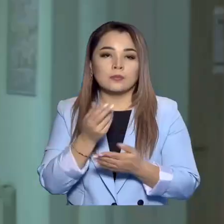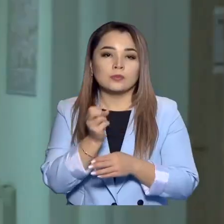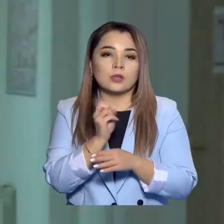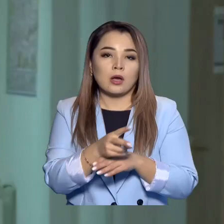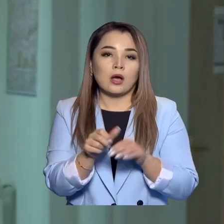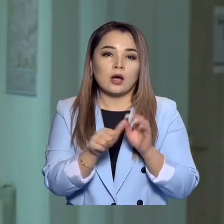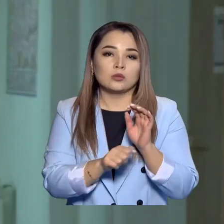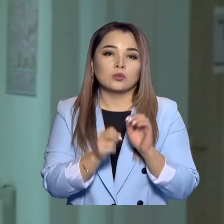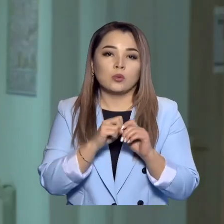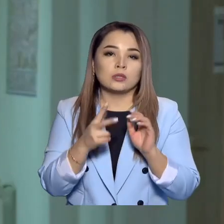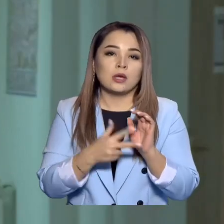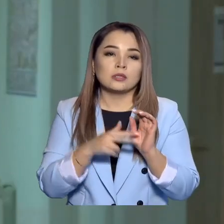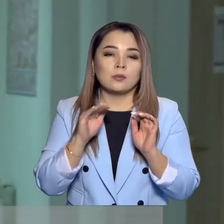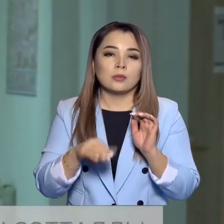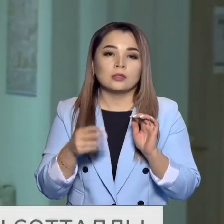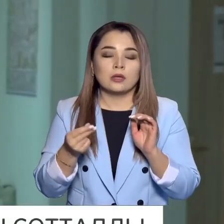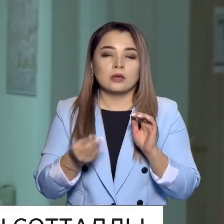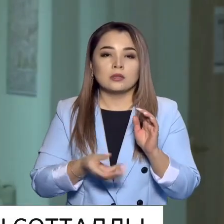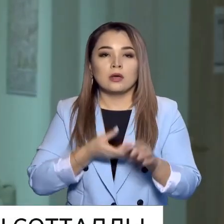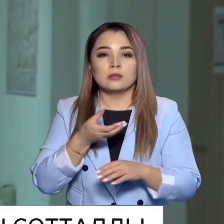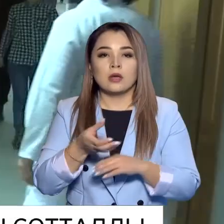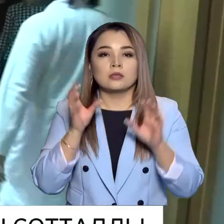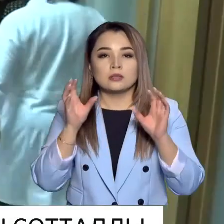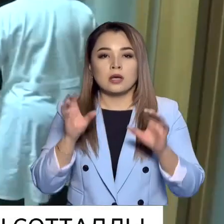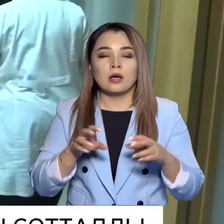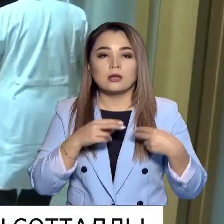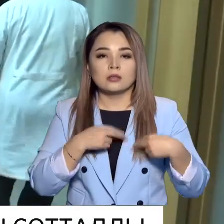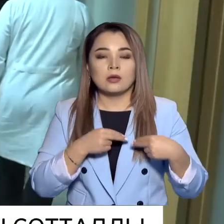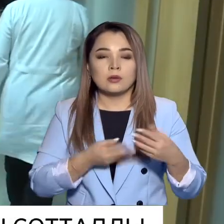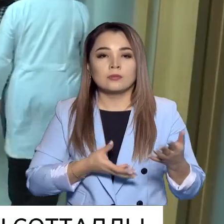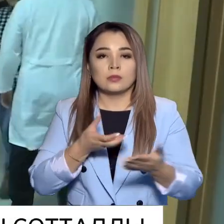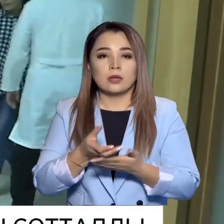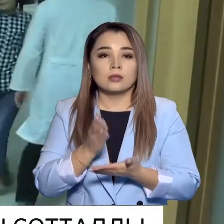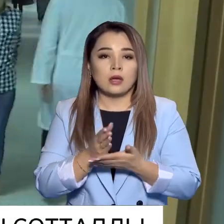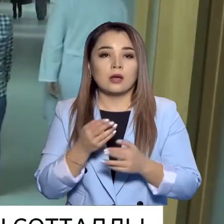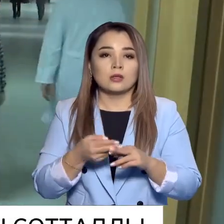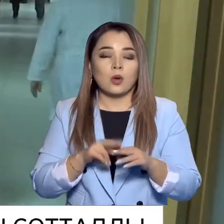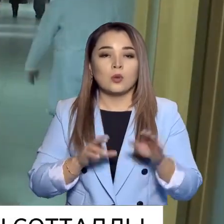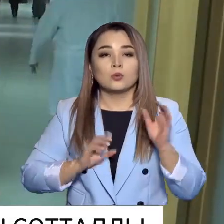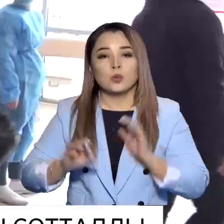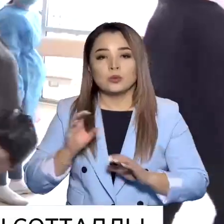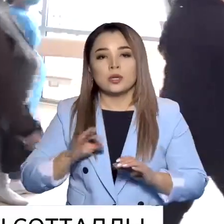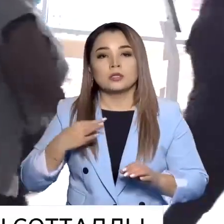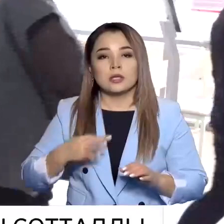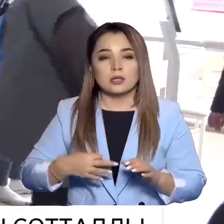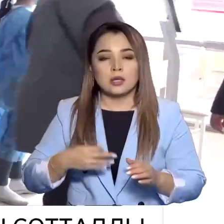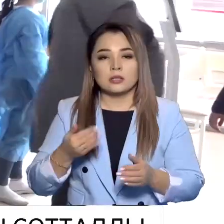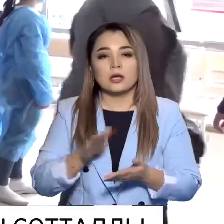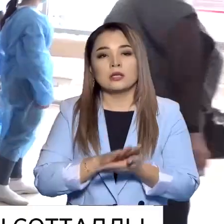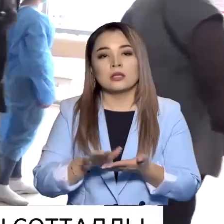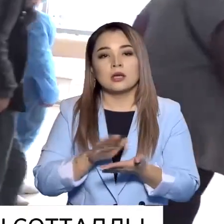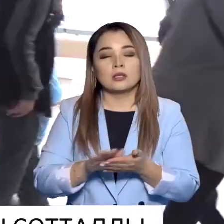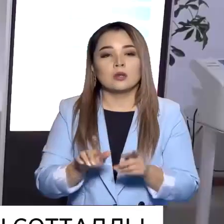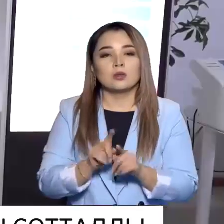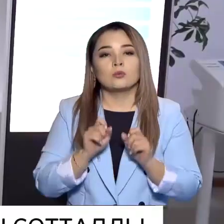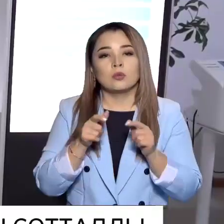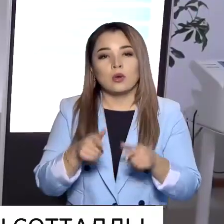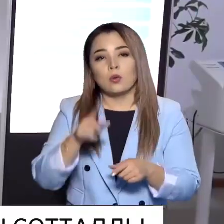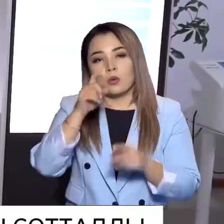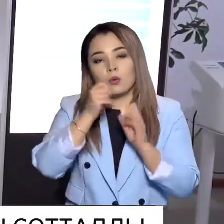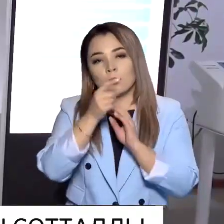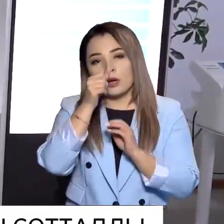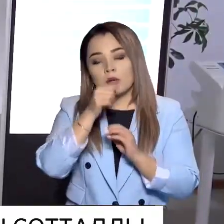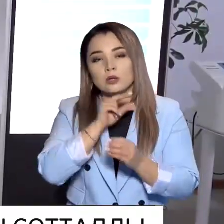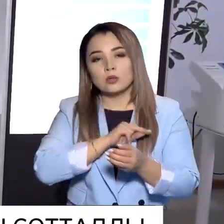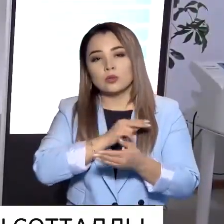адамға 618 мың теңге көлемінде заңсыз еңбекақы төлеген. Сондай-ақ студент баласын тазалықшы ретінде тіркеп, 11 ай бойы